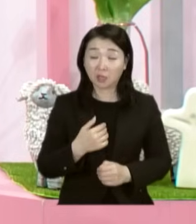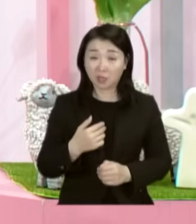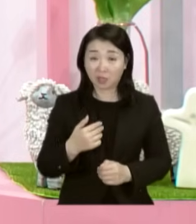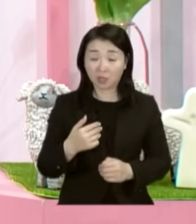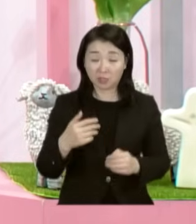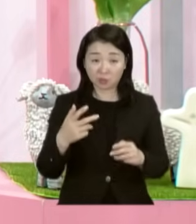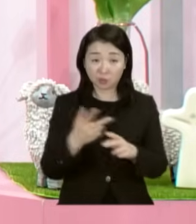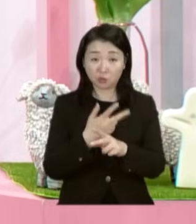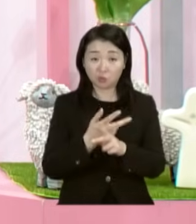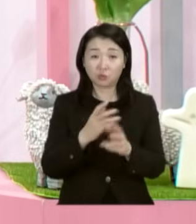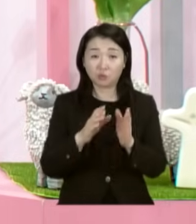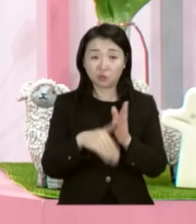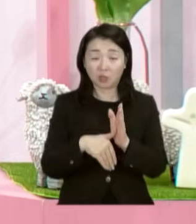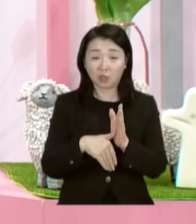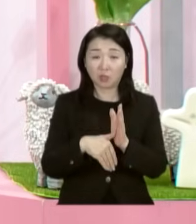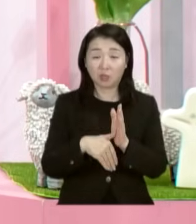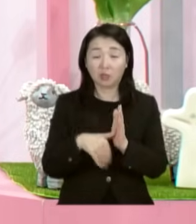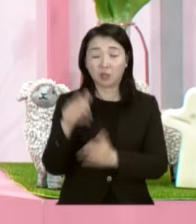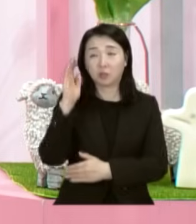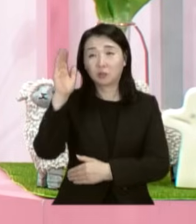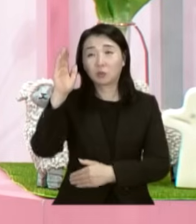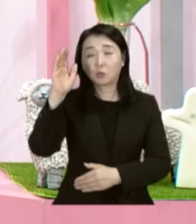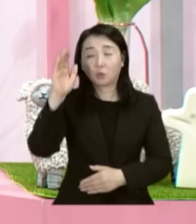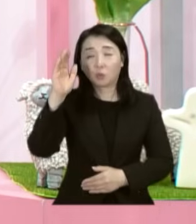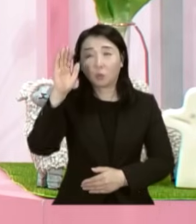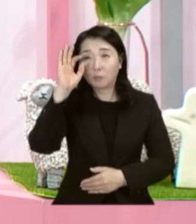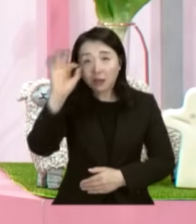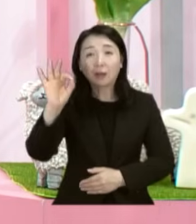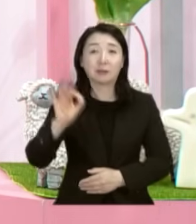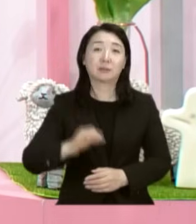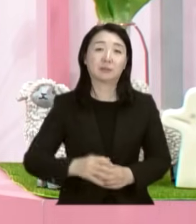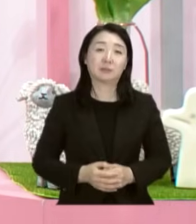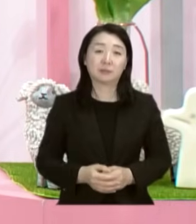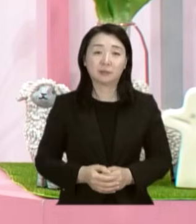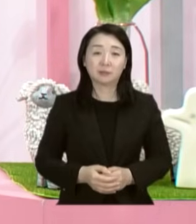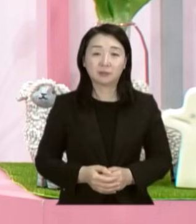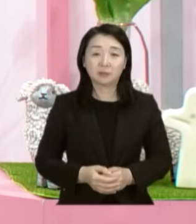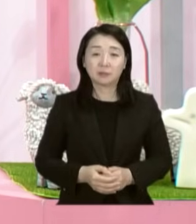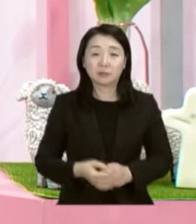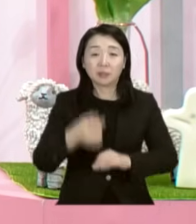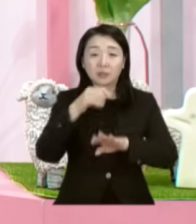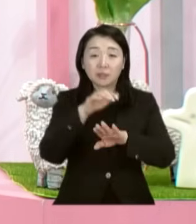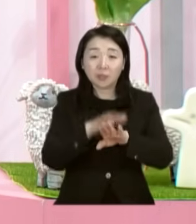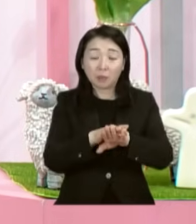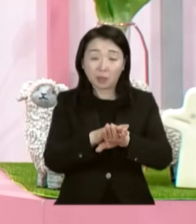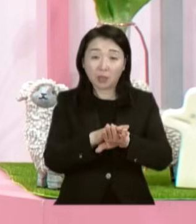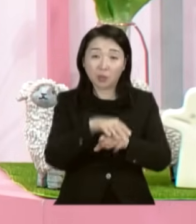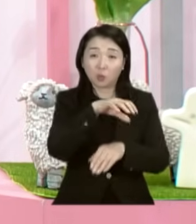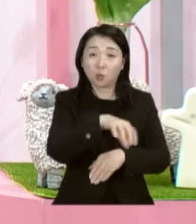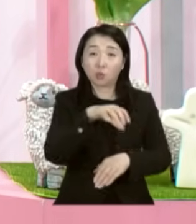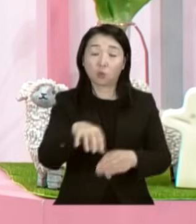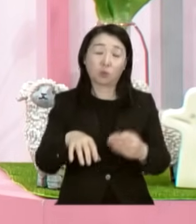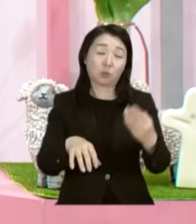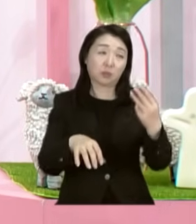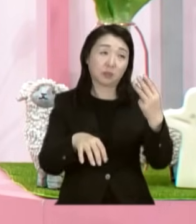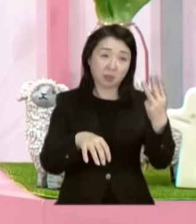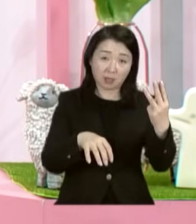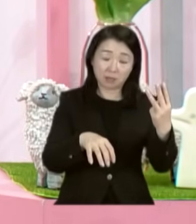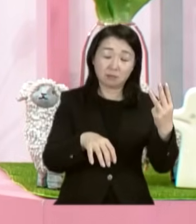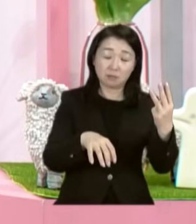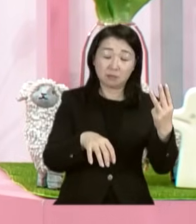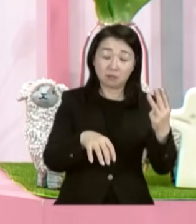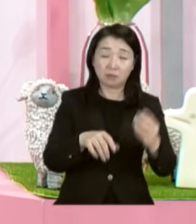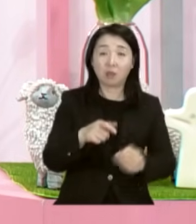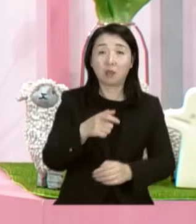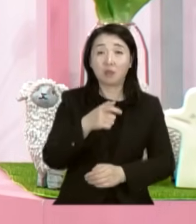주에 돌아오는 주에 설교들을 이렇게 듣게 됐는데 제가 선수촌에 있다 보니까 어 예배를 세 곳에서 드렸어요 수요 예배